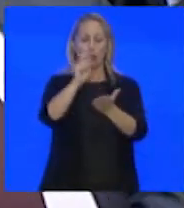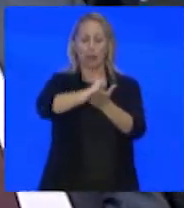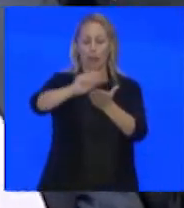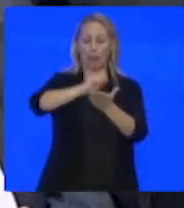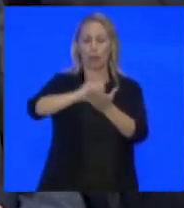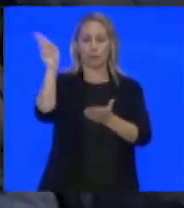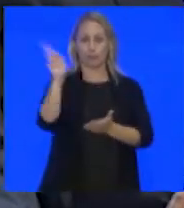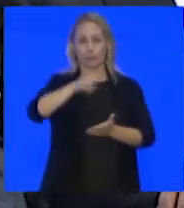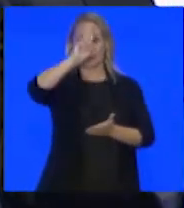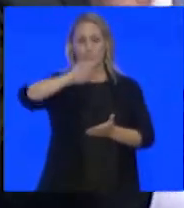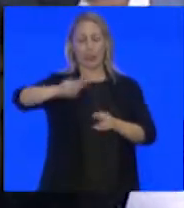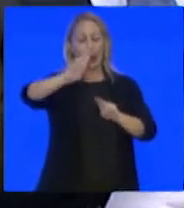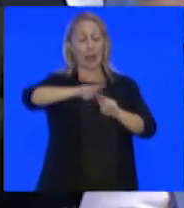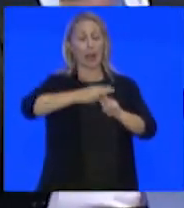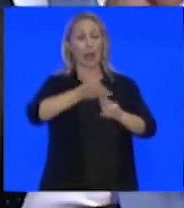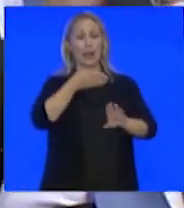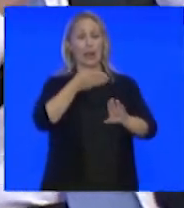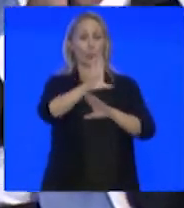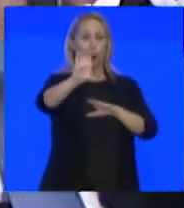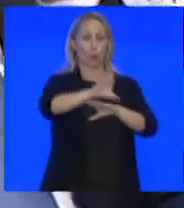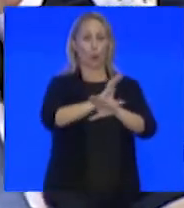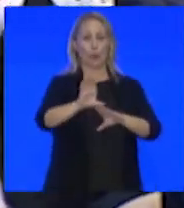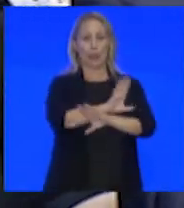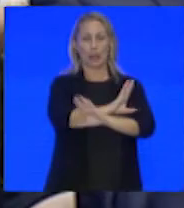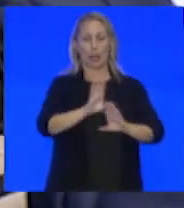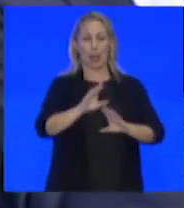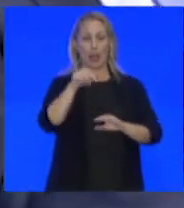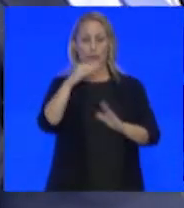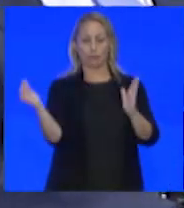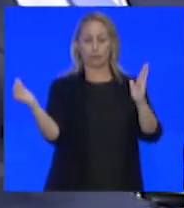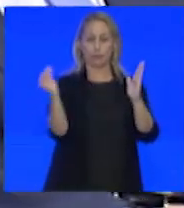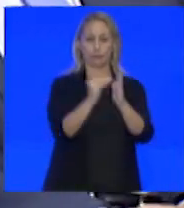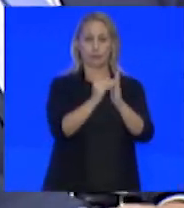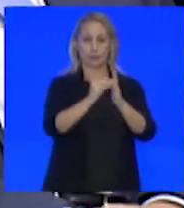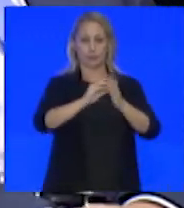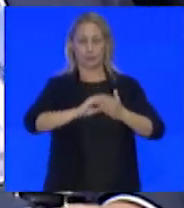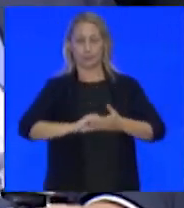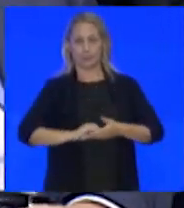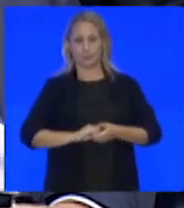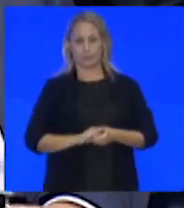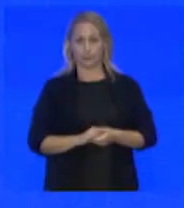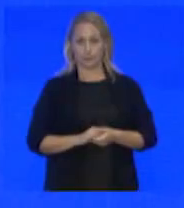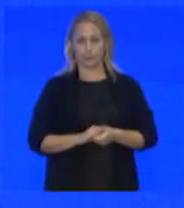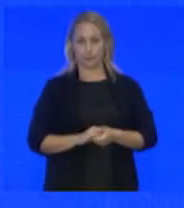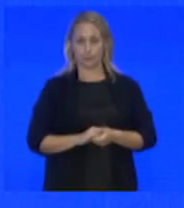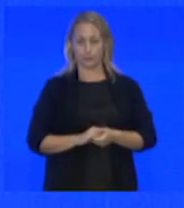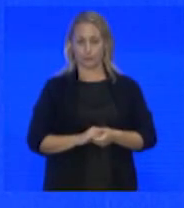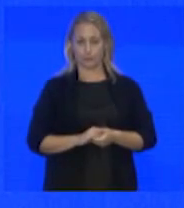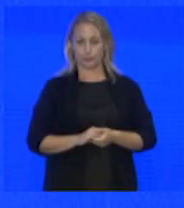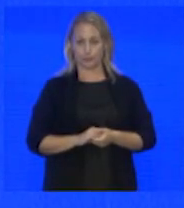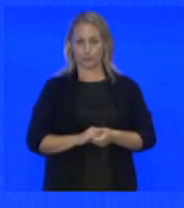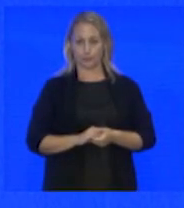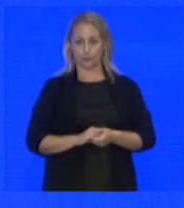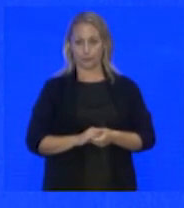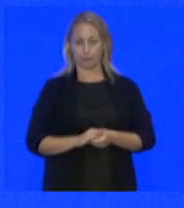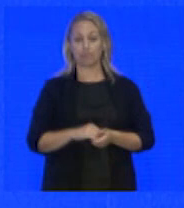σε πρώτη φάση πιλωτικά στις μεγάλες επιχειρήσεις. Όλοι οι εργοδότες γνωρίζουν πόσο μεγάλη ταλαιπωρία είναι αυτό.